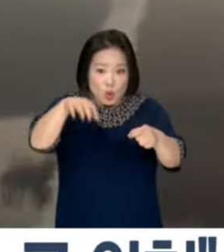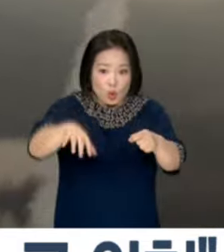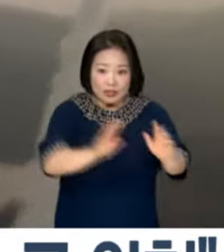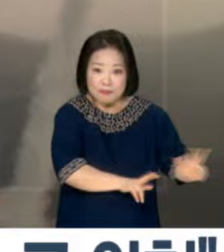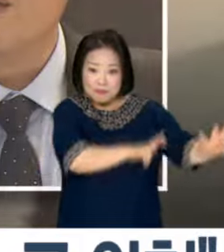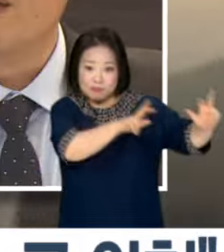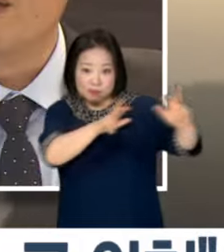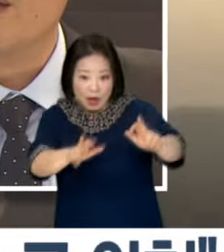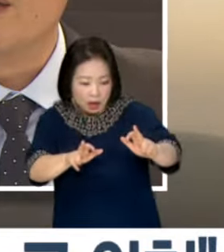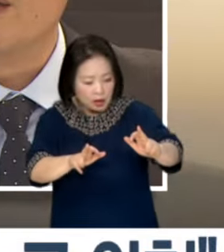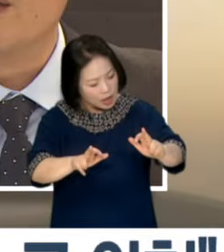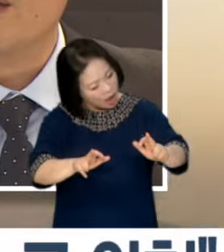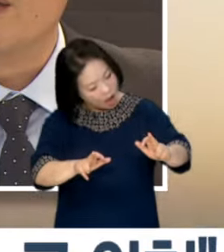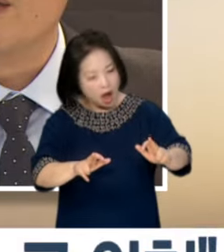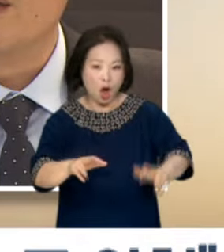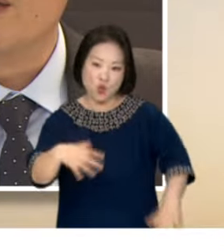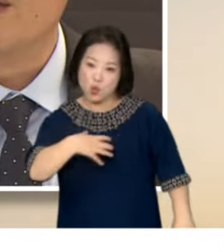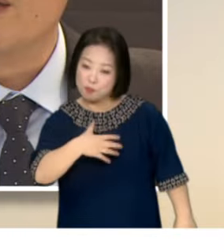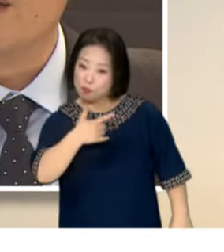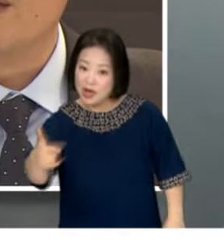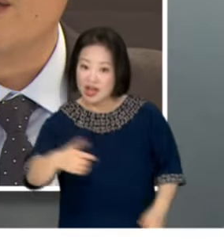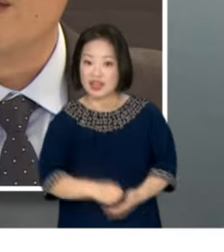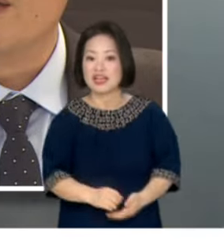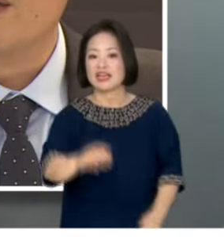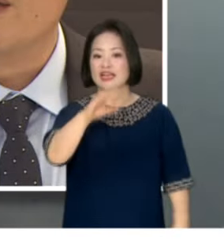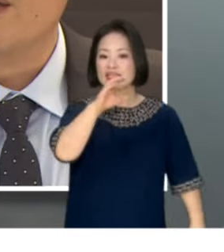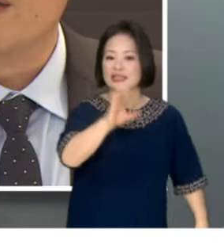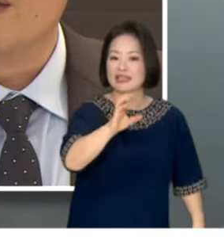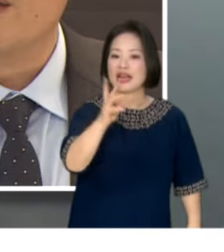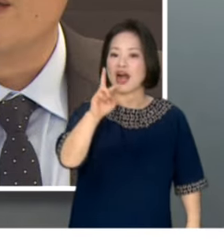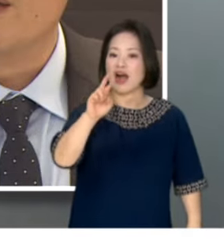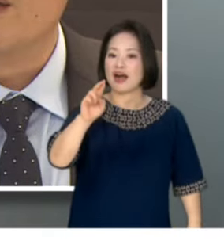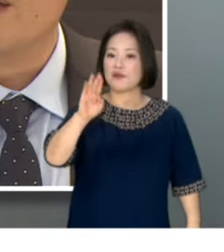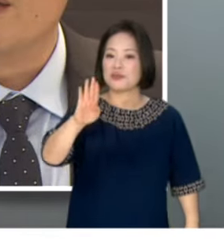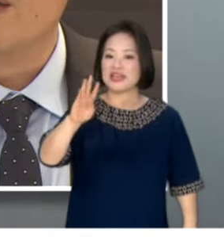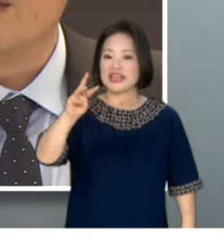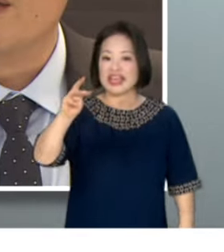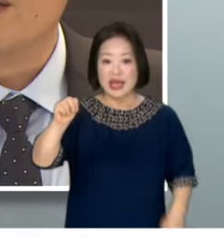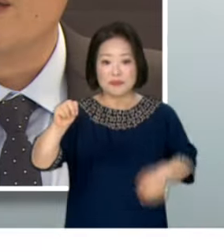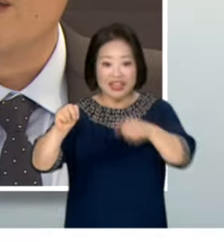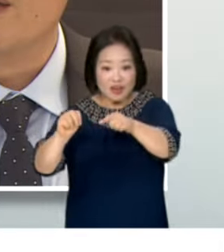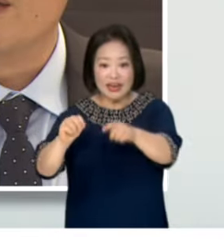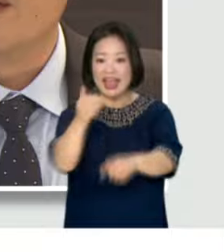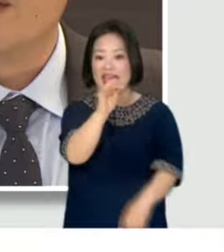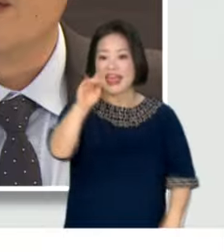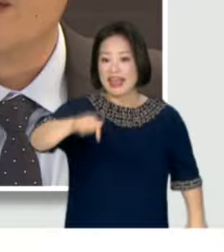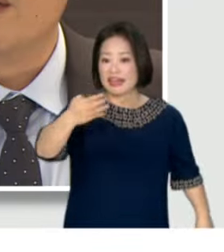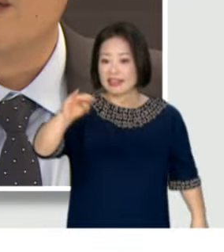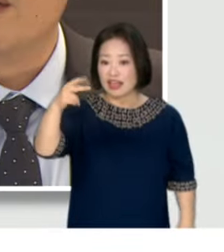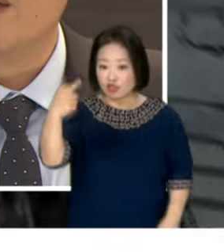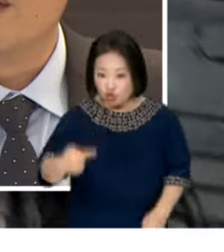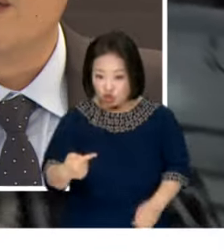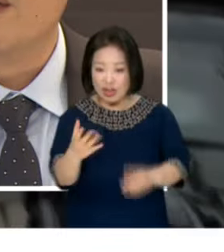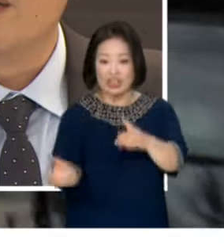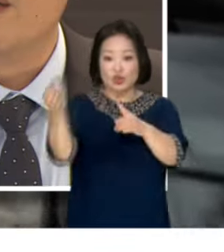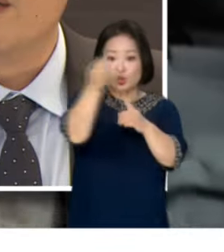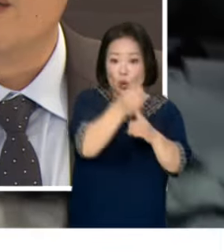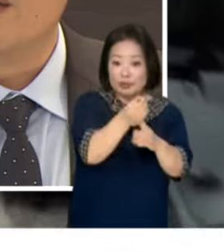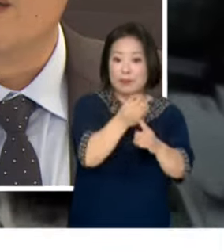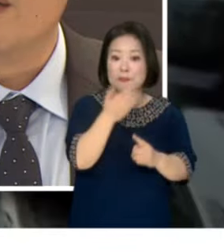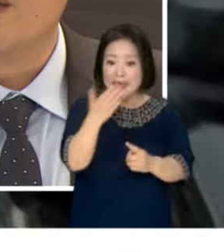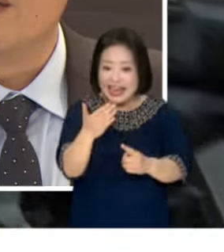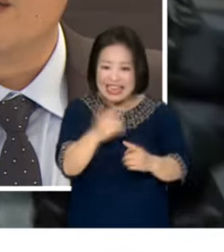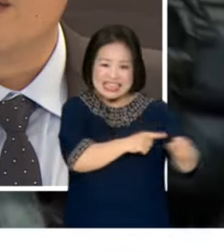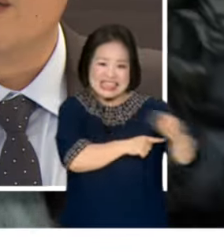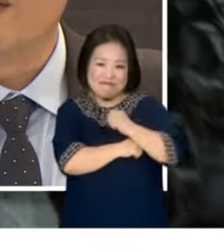주목했습니다. CRBM 같은 경우는 핵탄두가 탑재 가능하고 재래식 탄두가 탑재되더라도 일단 포격량이 포탄하고는 상대가 안